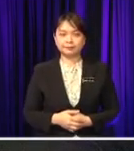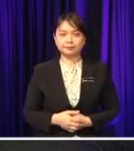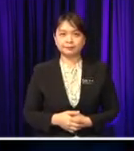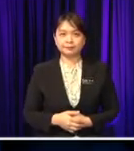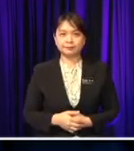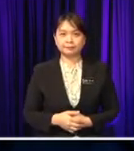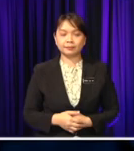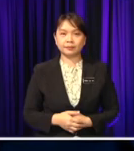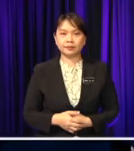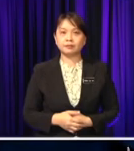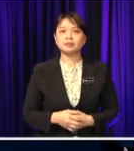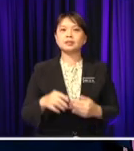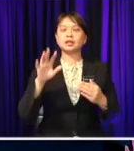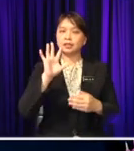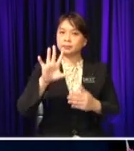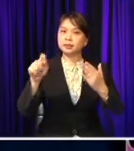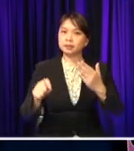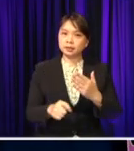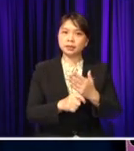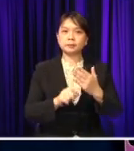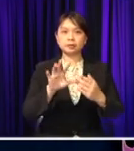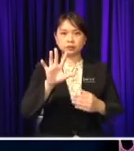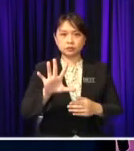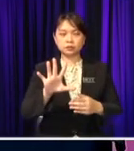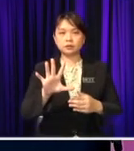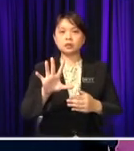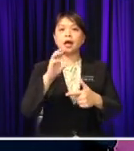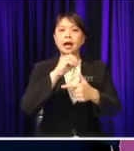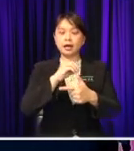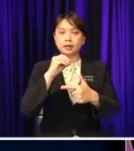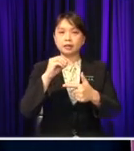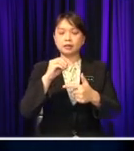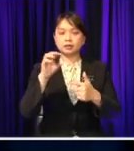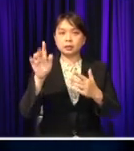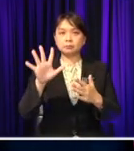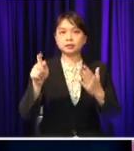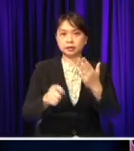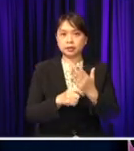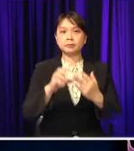tambah kosong ataupun 5 + 4 ada 6 bulan